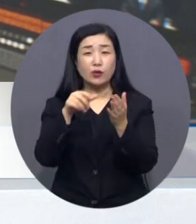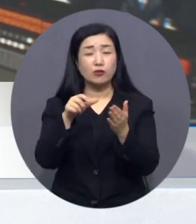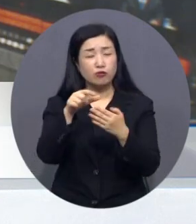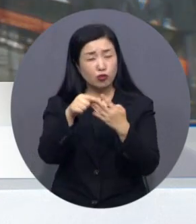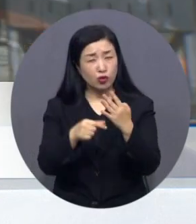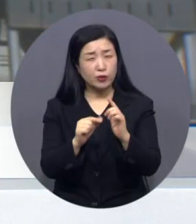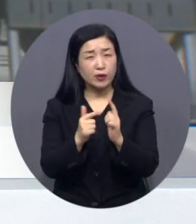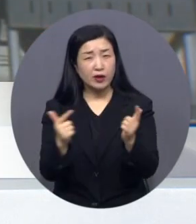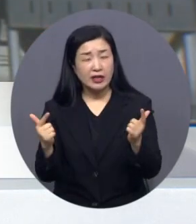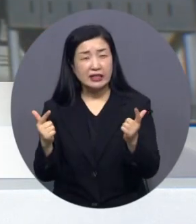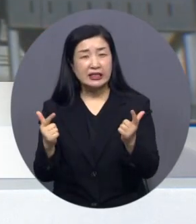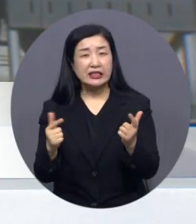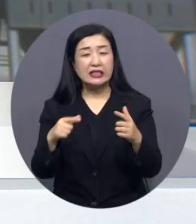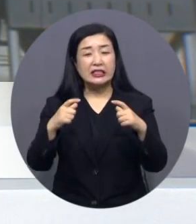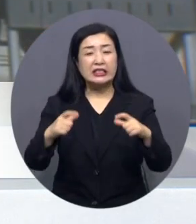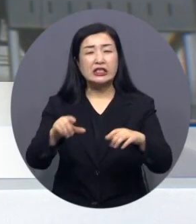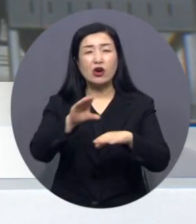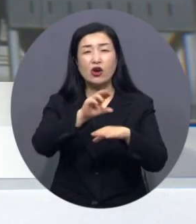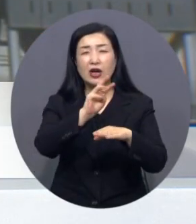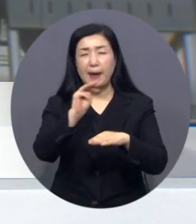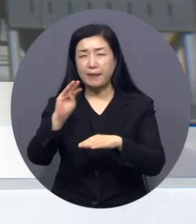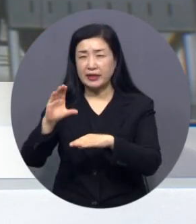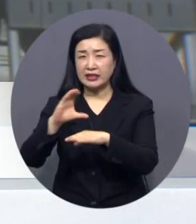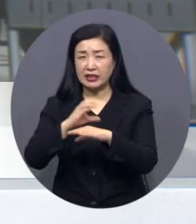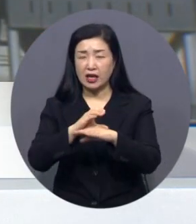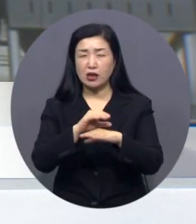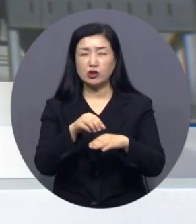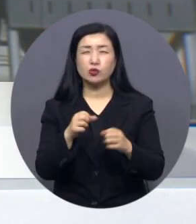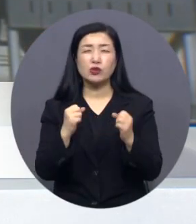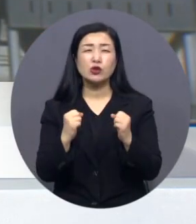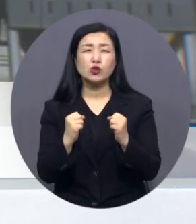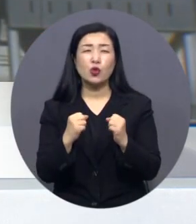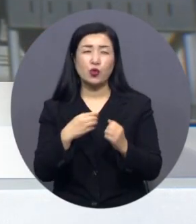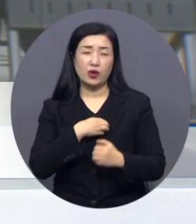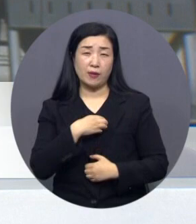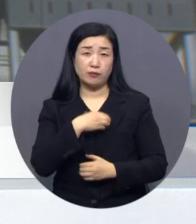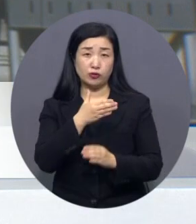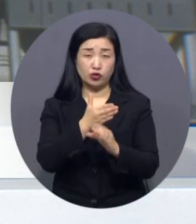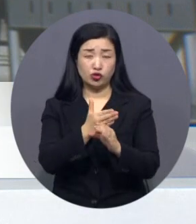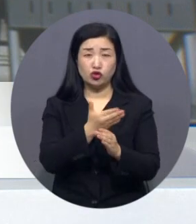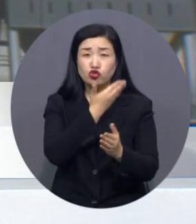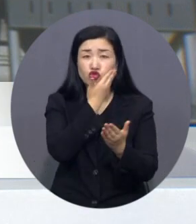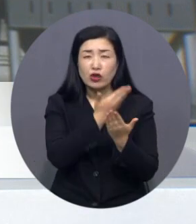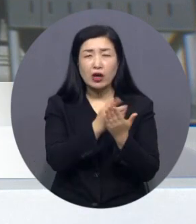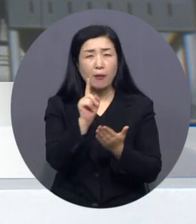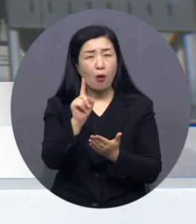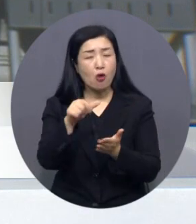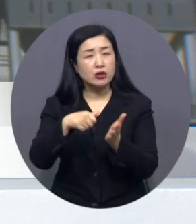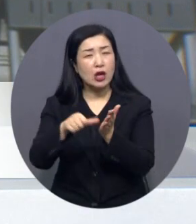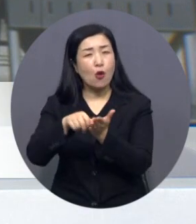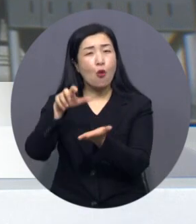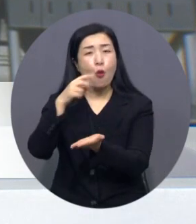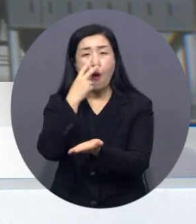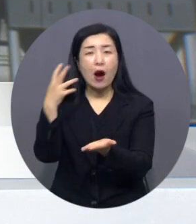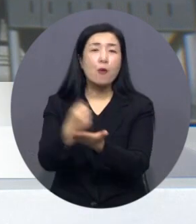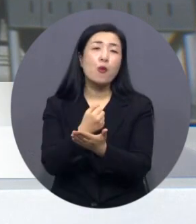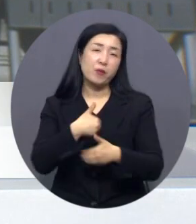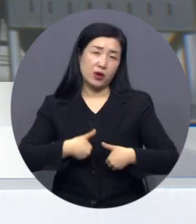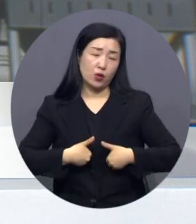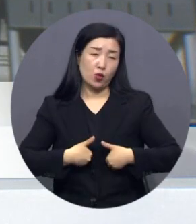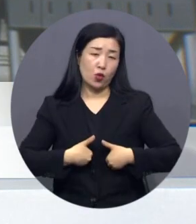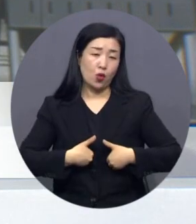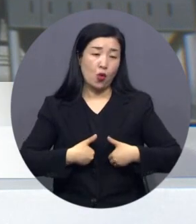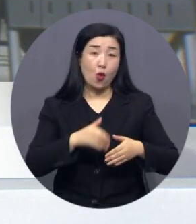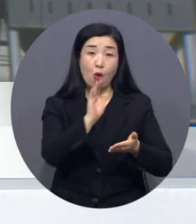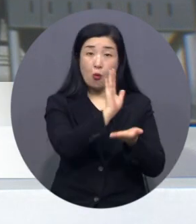같은 새로운 플랫폼의 등장으로 지역 MBC가 생존 위기를 맞고 있습니다. 가장 중요한 게 재원 확보인데 본사와